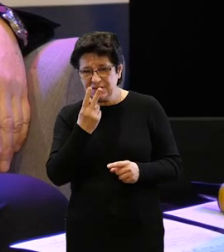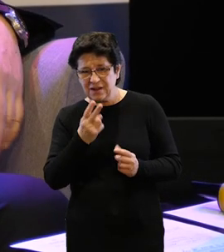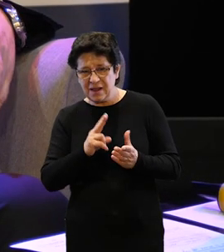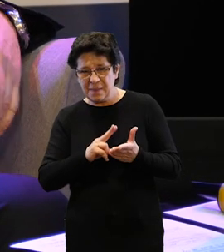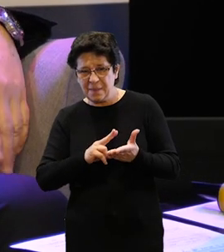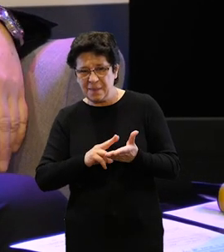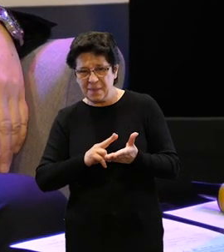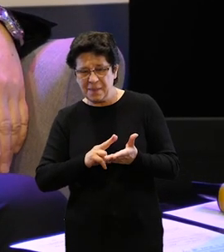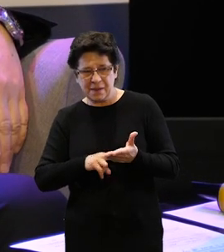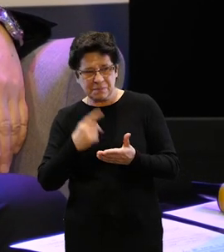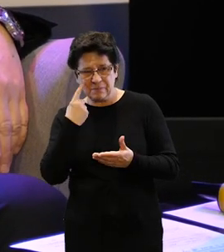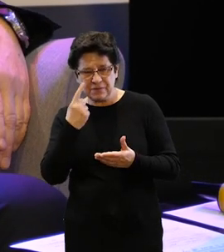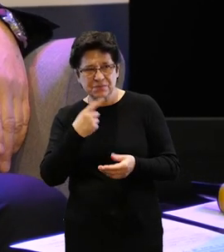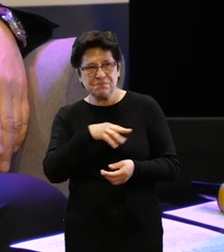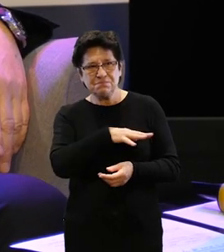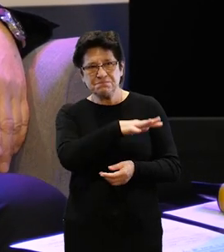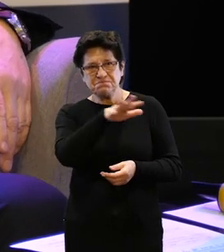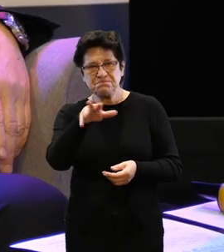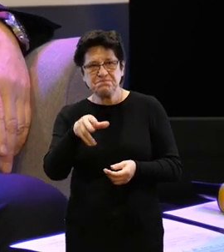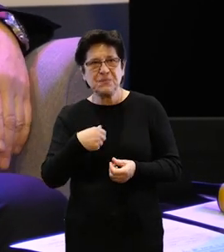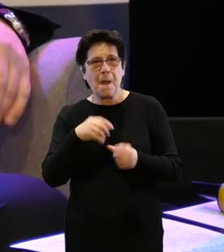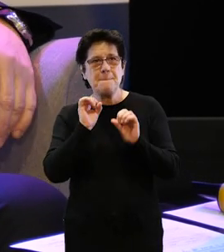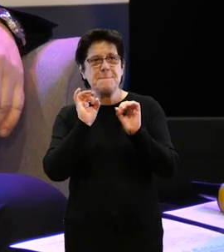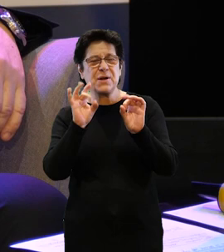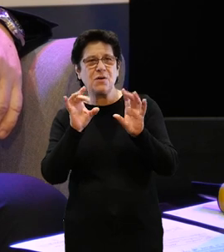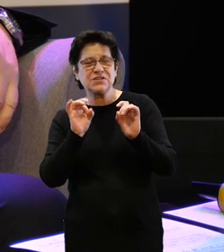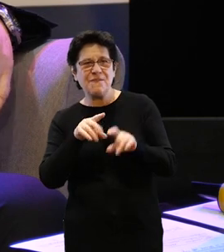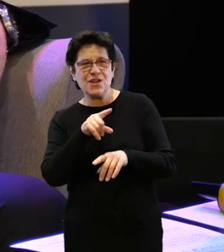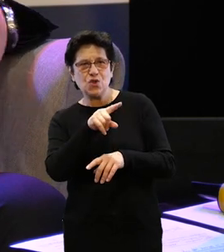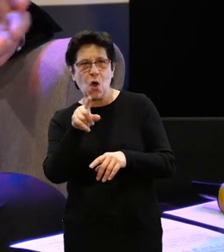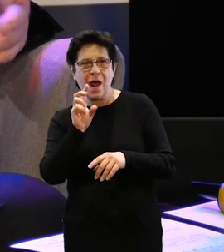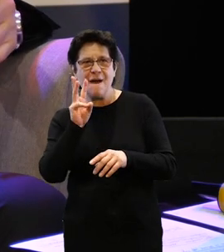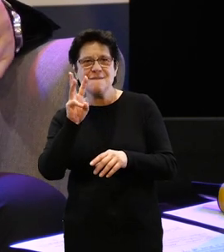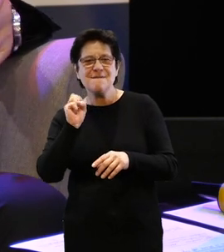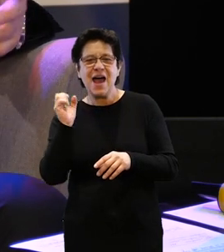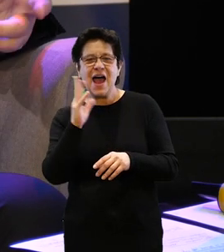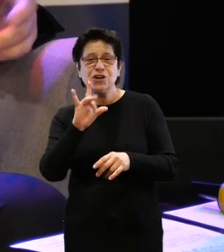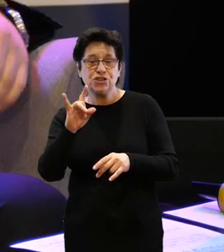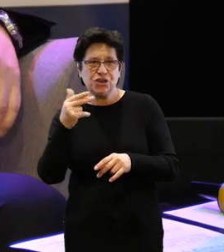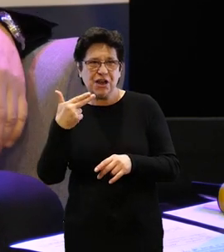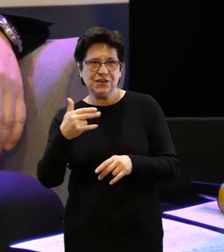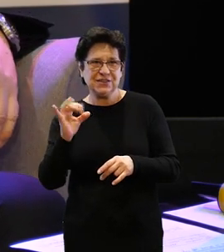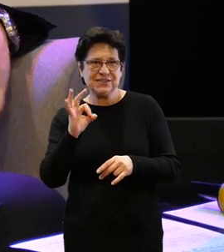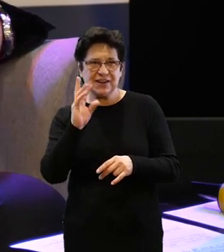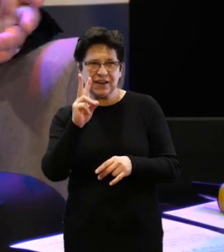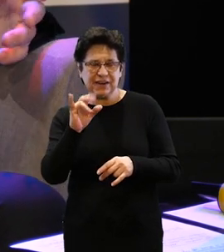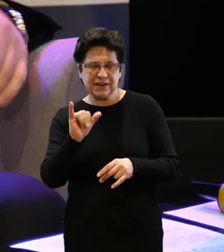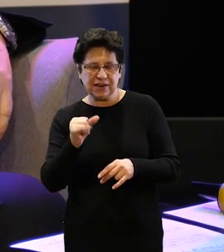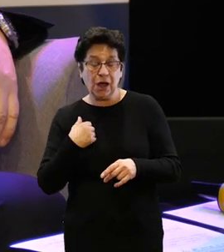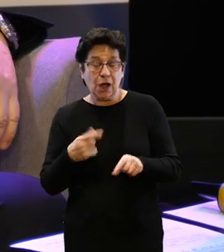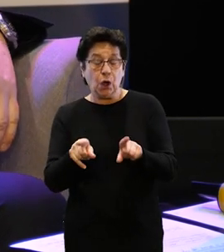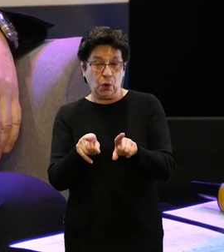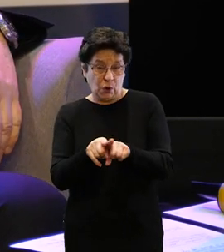na widowni profesora Edmunda Waszyńskiego ale nie ukrywam że też sporo informacji mam z